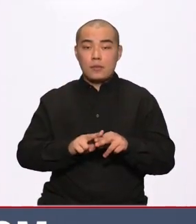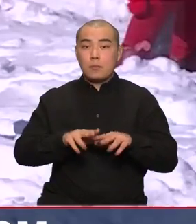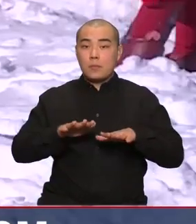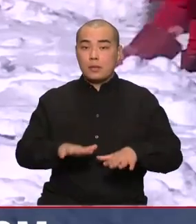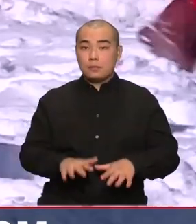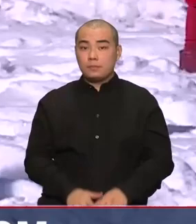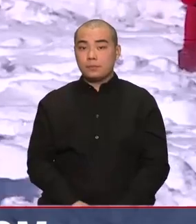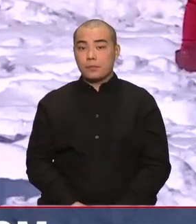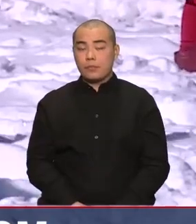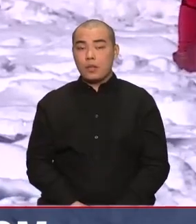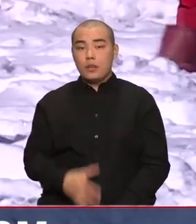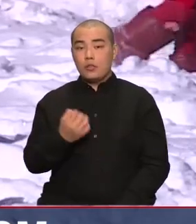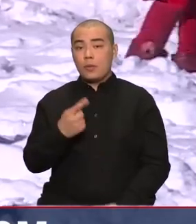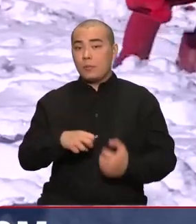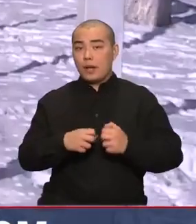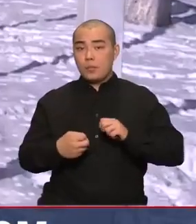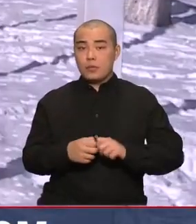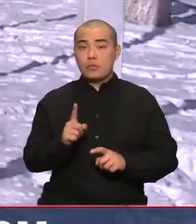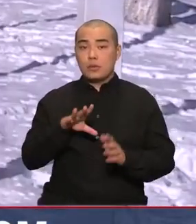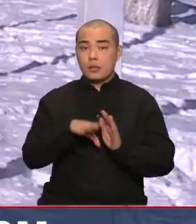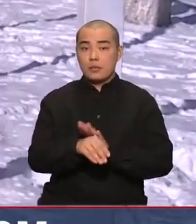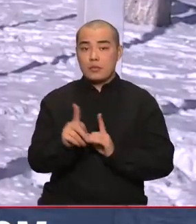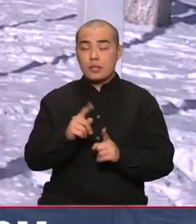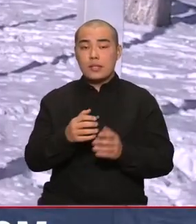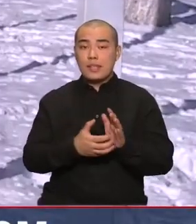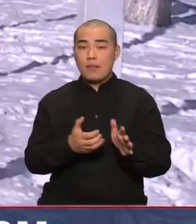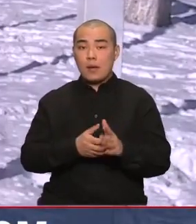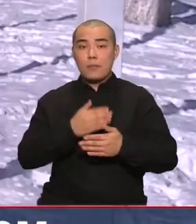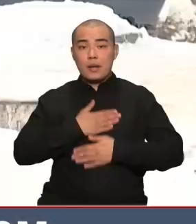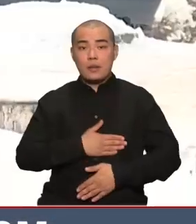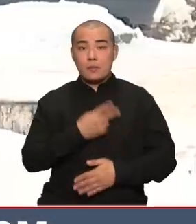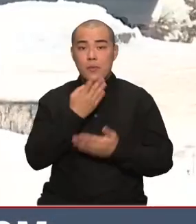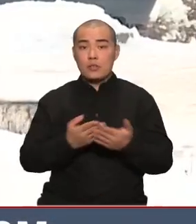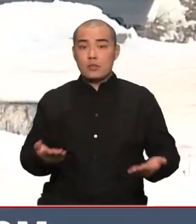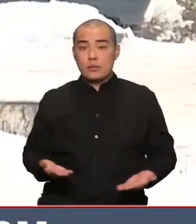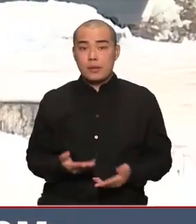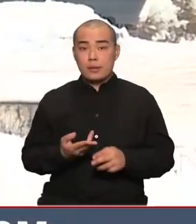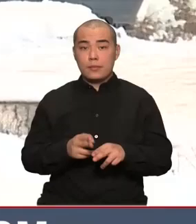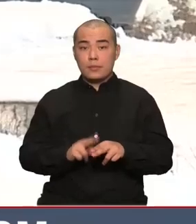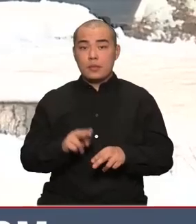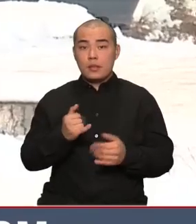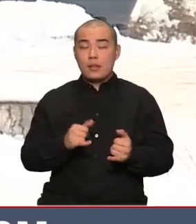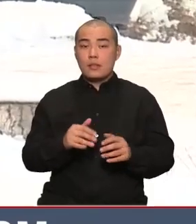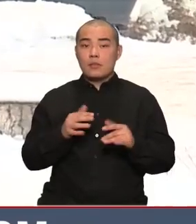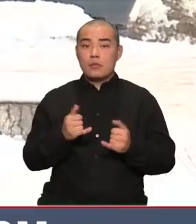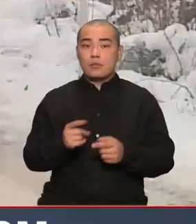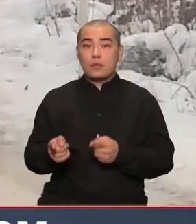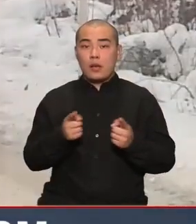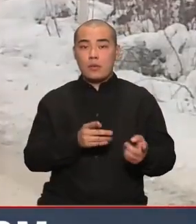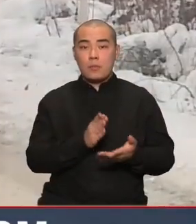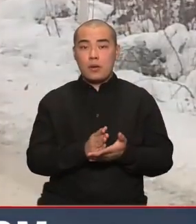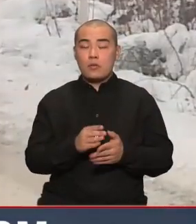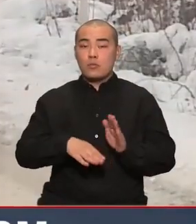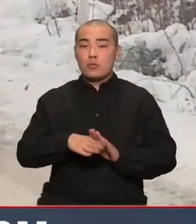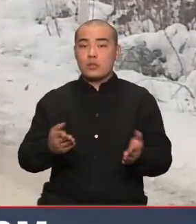источников. Еще одна проблема, которая вытекает из-за отсутствия комфортных условий проживания, это отток населения из сел. В поисках